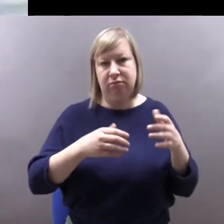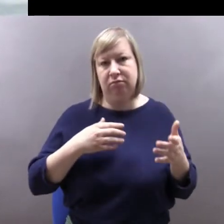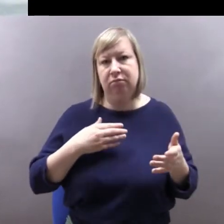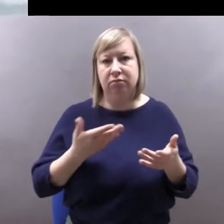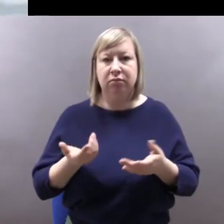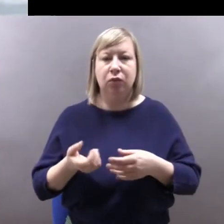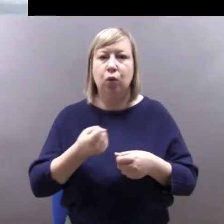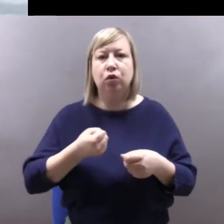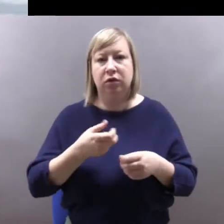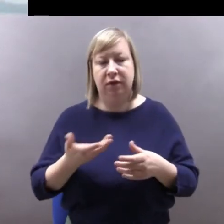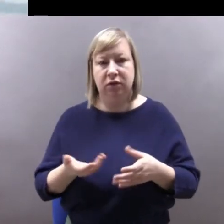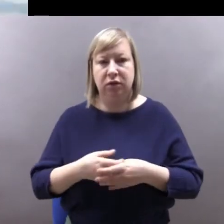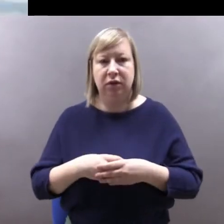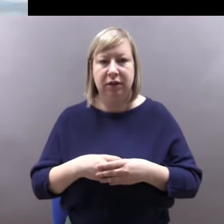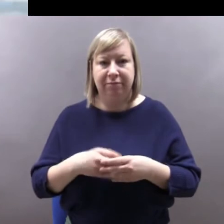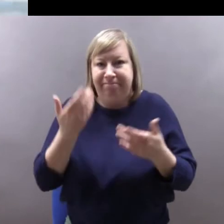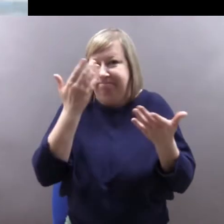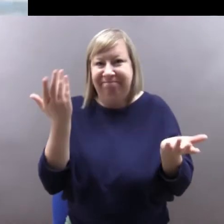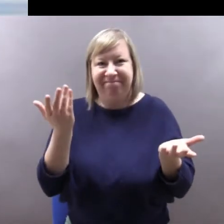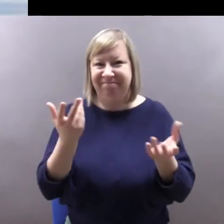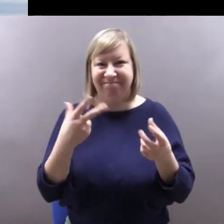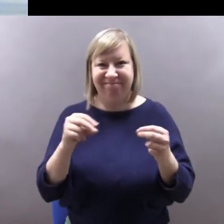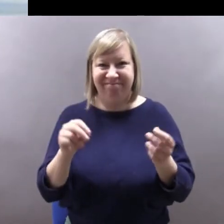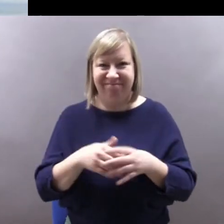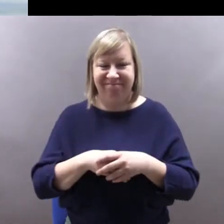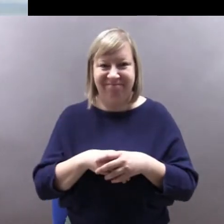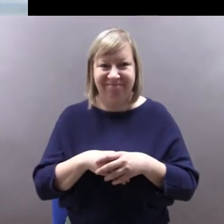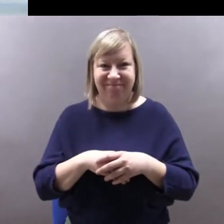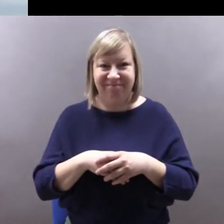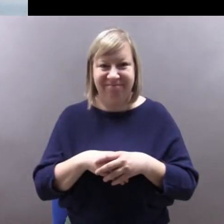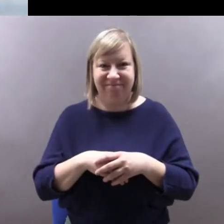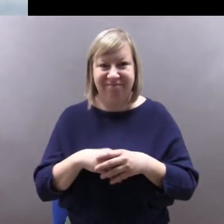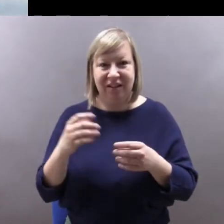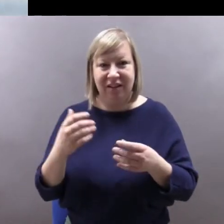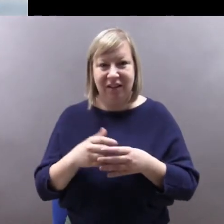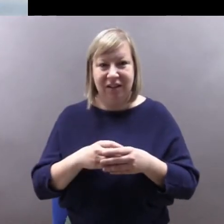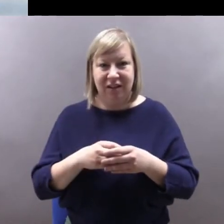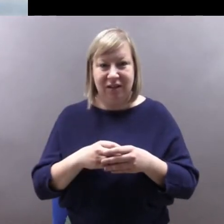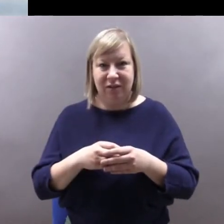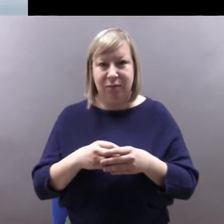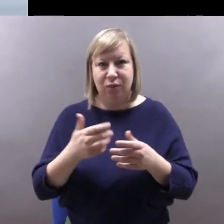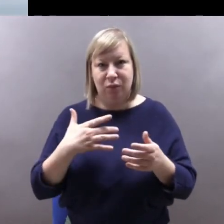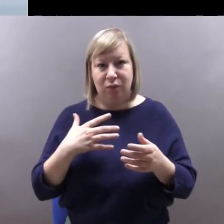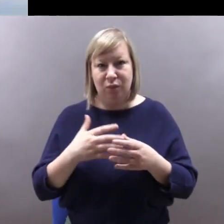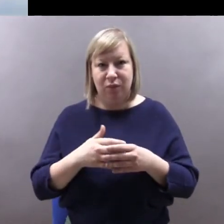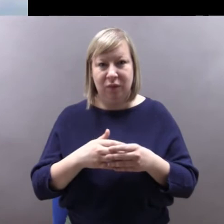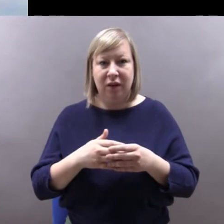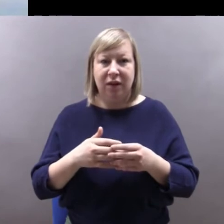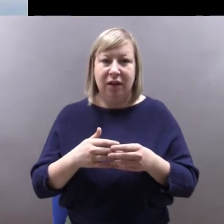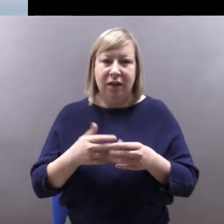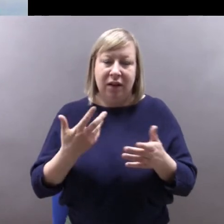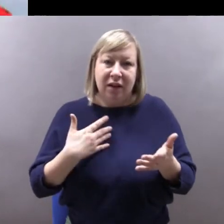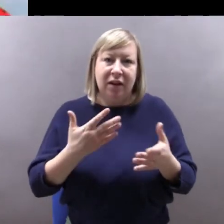Nie. Znaczy chyba, że dla przyjemności, znaczy chyba, że no powiem tak, ten mój przejazd na tym filmie, który